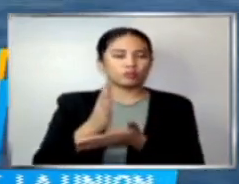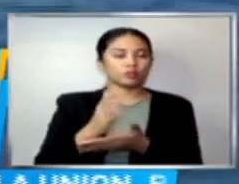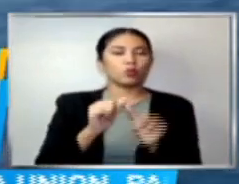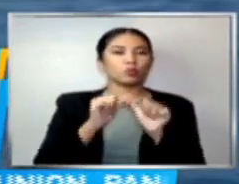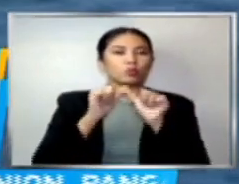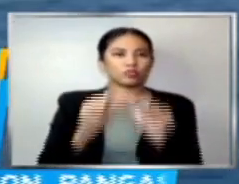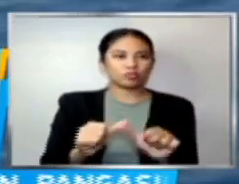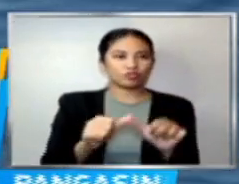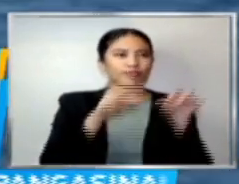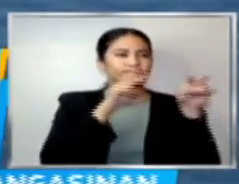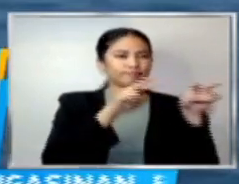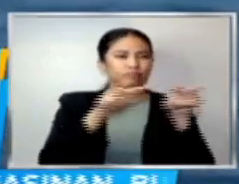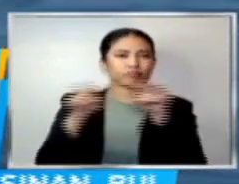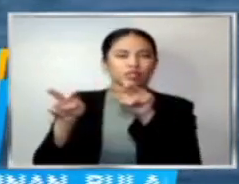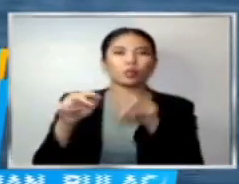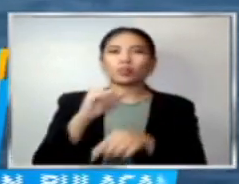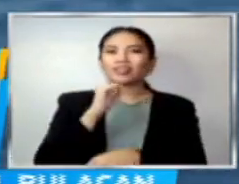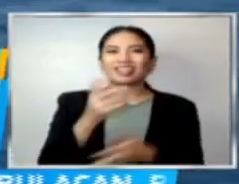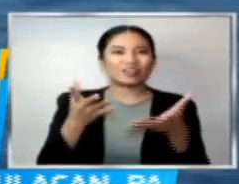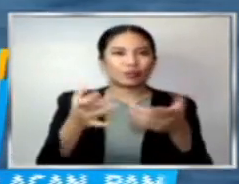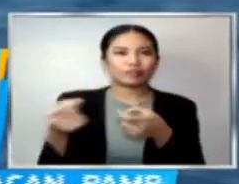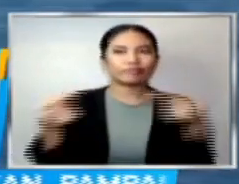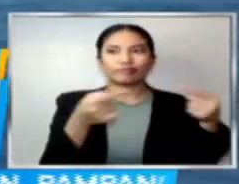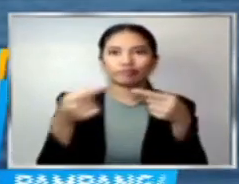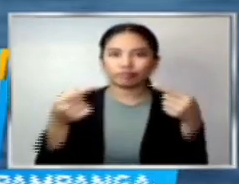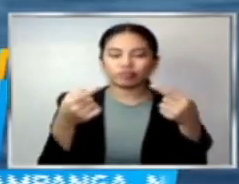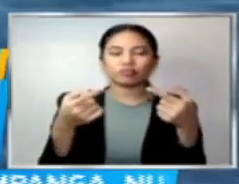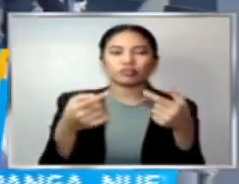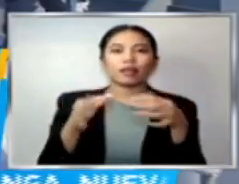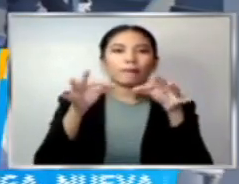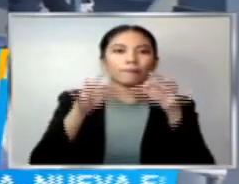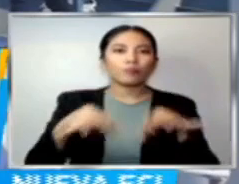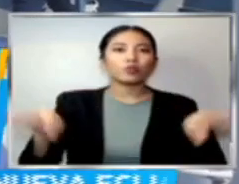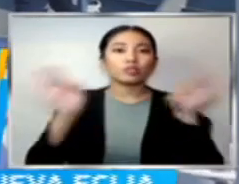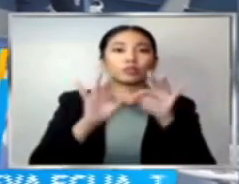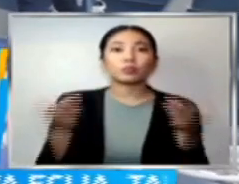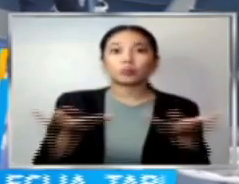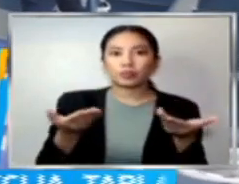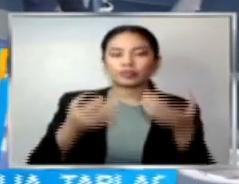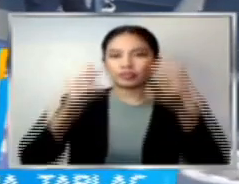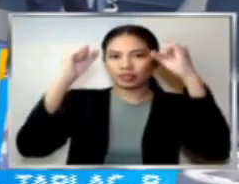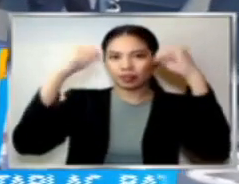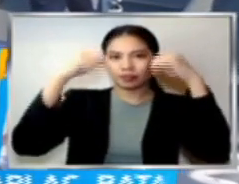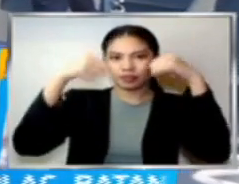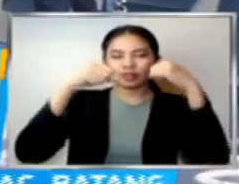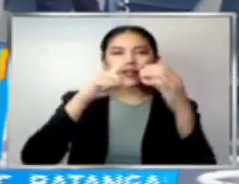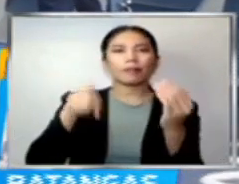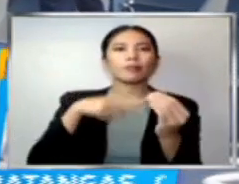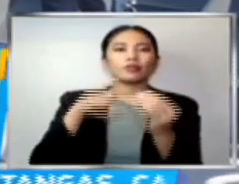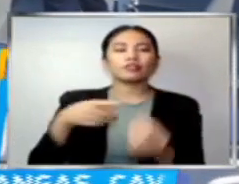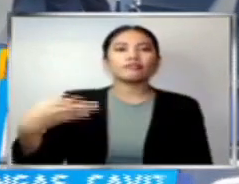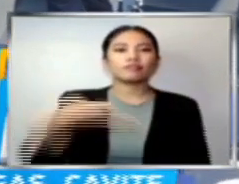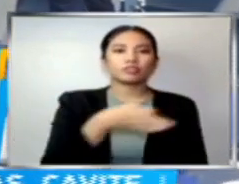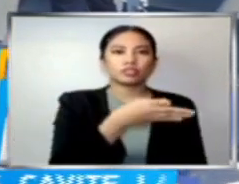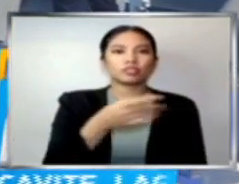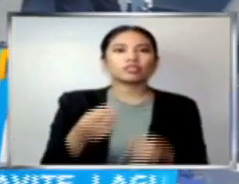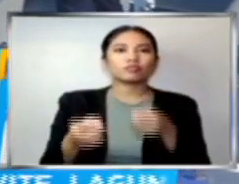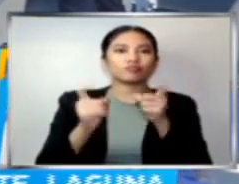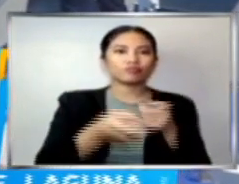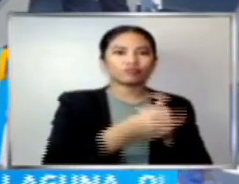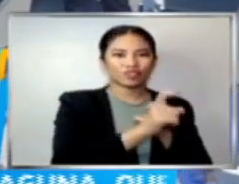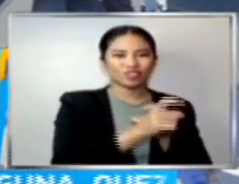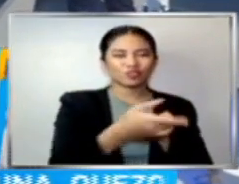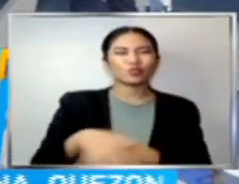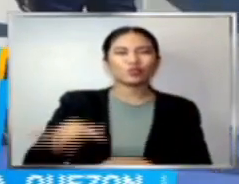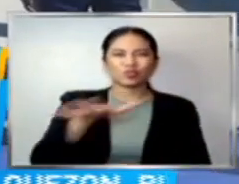sa tensyon, lalong nagiging importante ani Banlawi ang kasunduan tungkol sa fisheries management sa pinag-aagawang teritoryo para